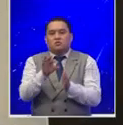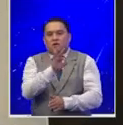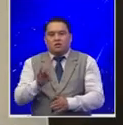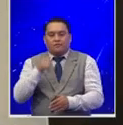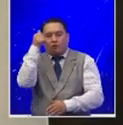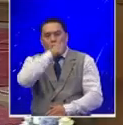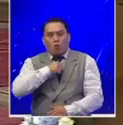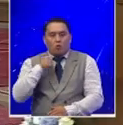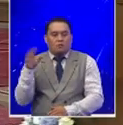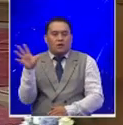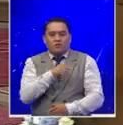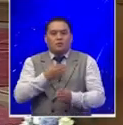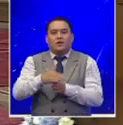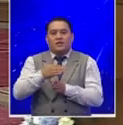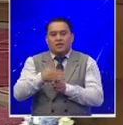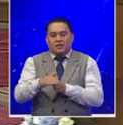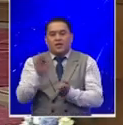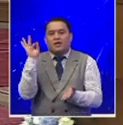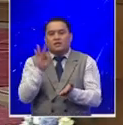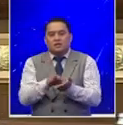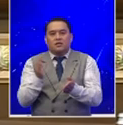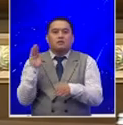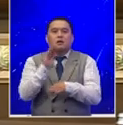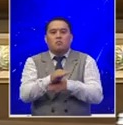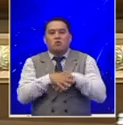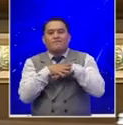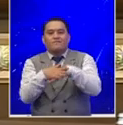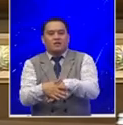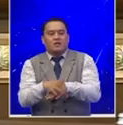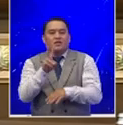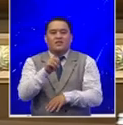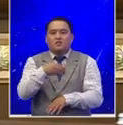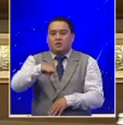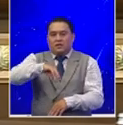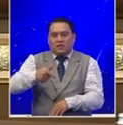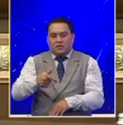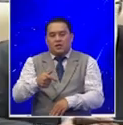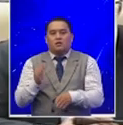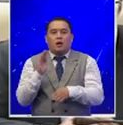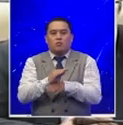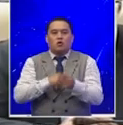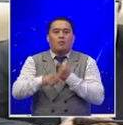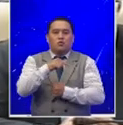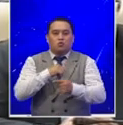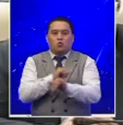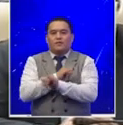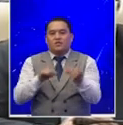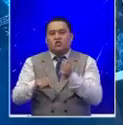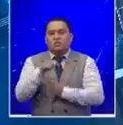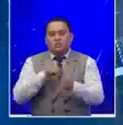6% годовых по всем действующим кредитам. На эти цели дополнительно будет выделено 200 миллиардов тенге на пополнение оборотных средств